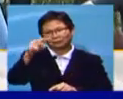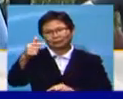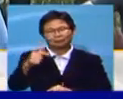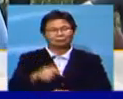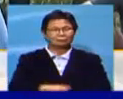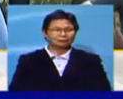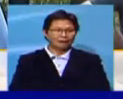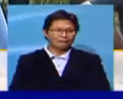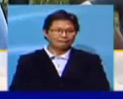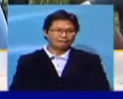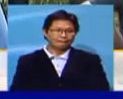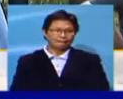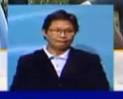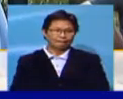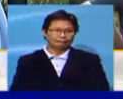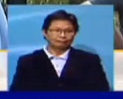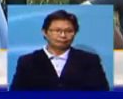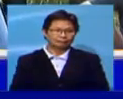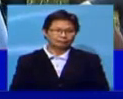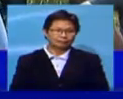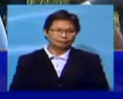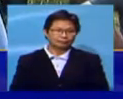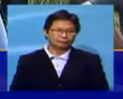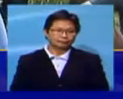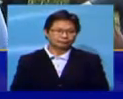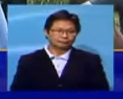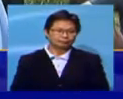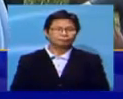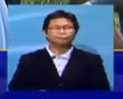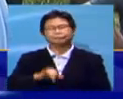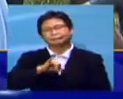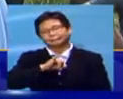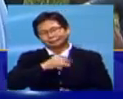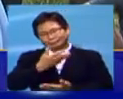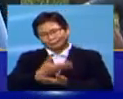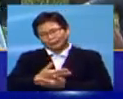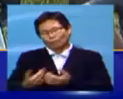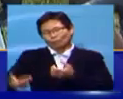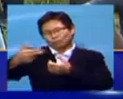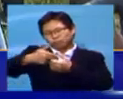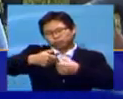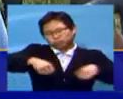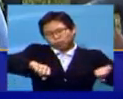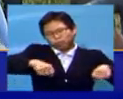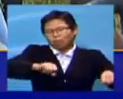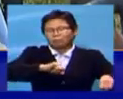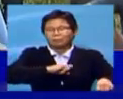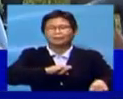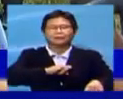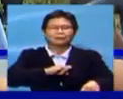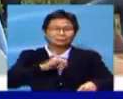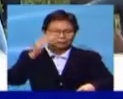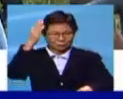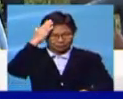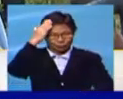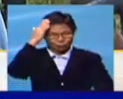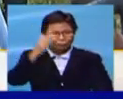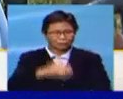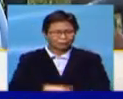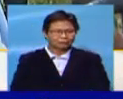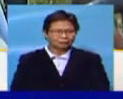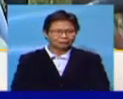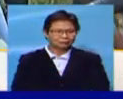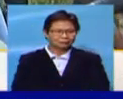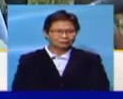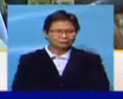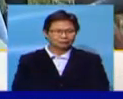Gudang saya yang men bawa dia ke permotoran saya tahu risiko dia Dani saya dengan